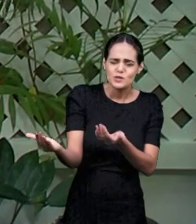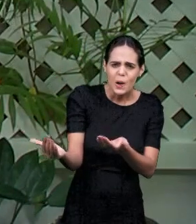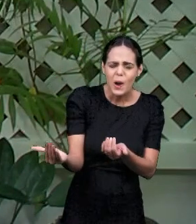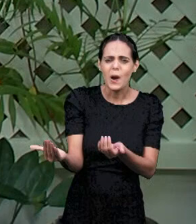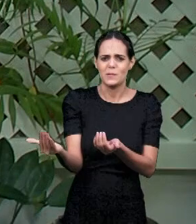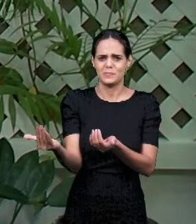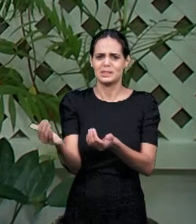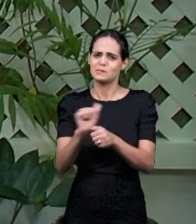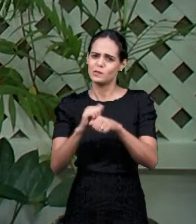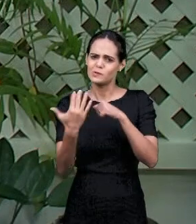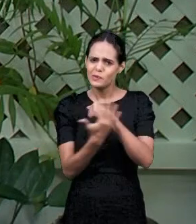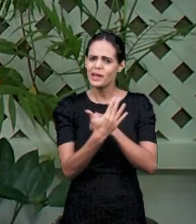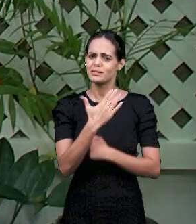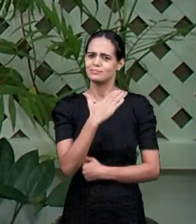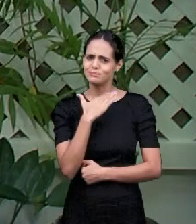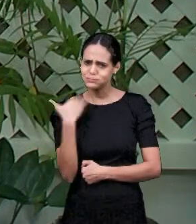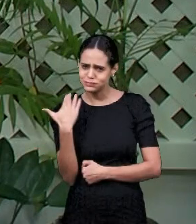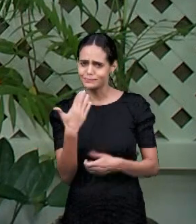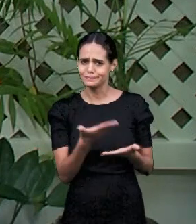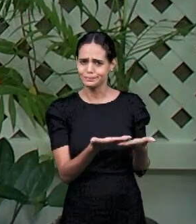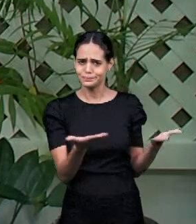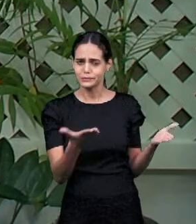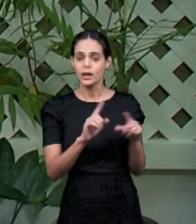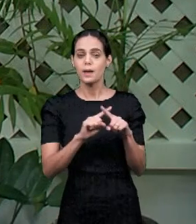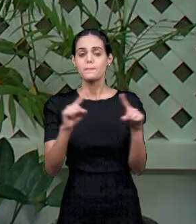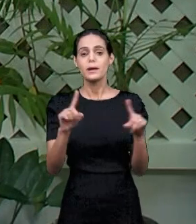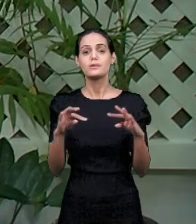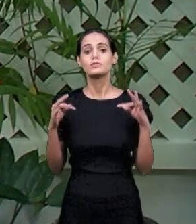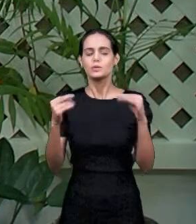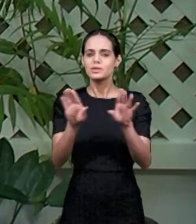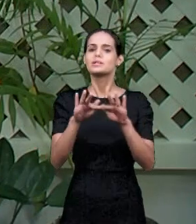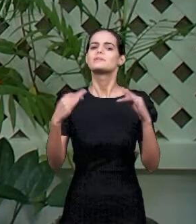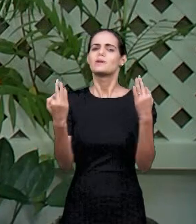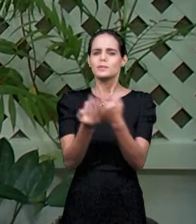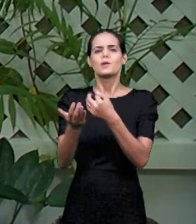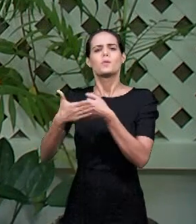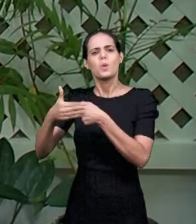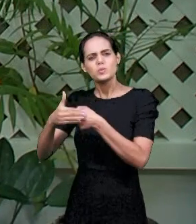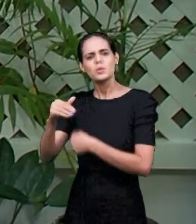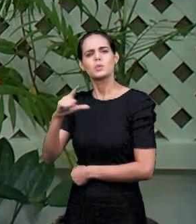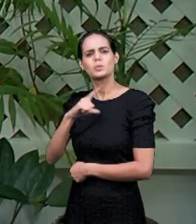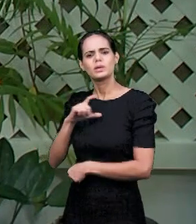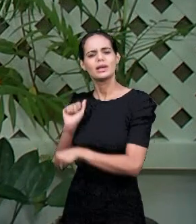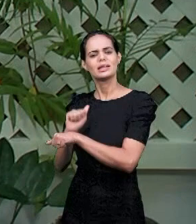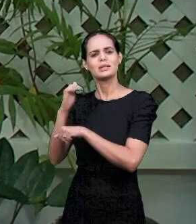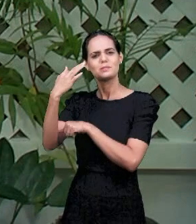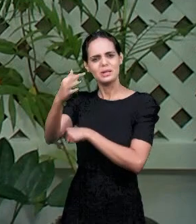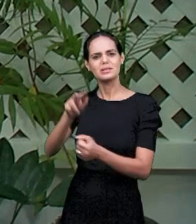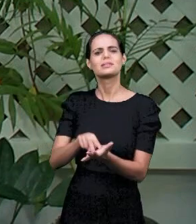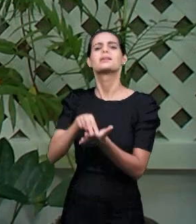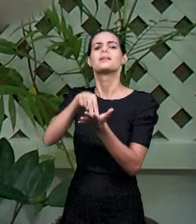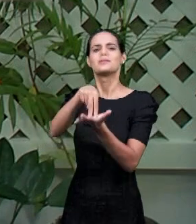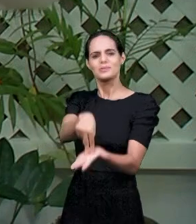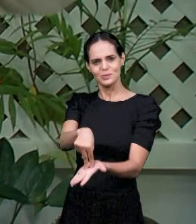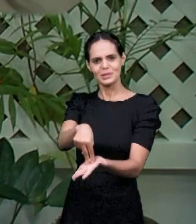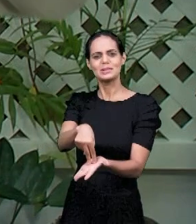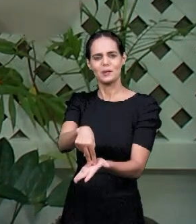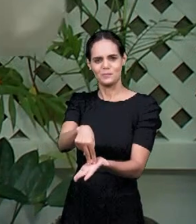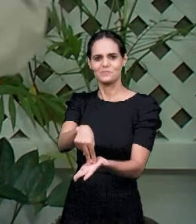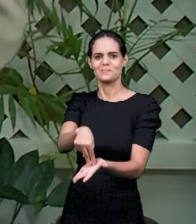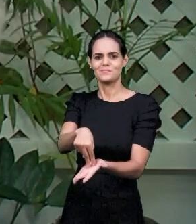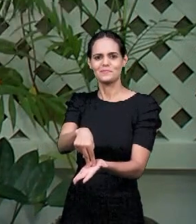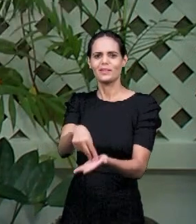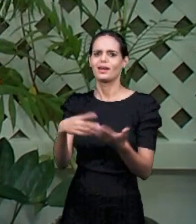avec ce mal qui est là. Mais toutes les familles, consolées de l'espérance de la résurrection. Mes